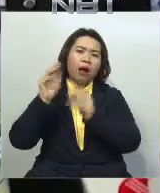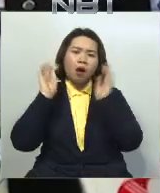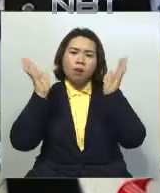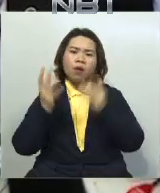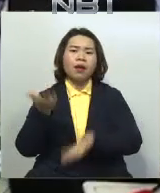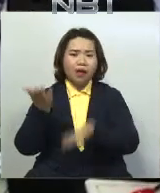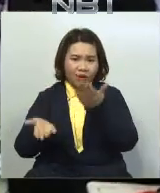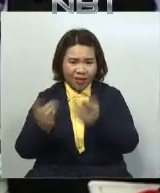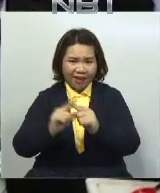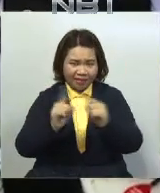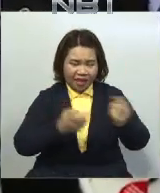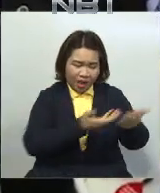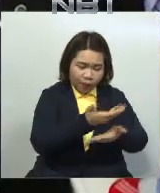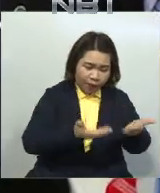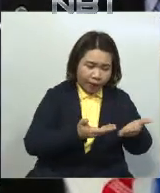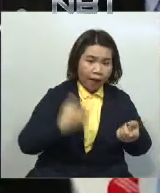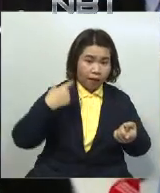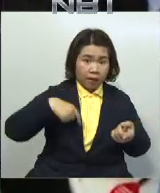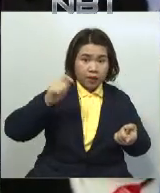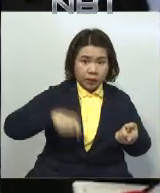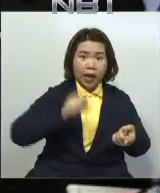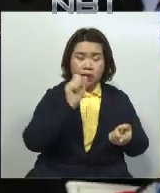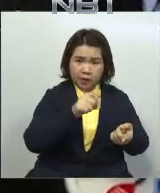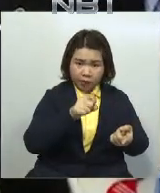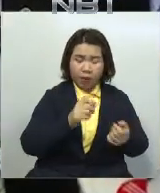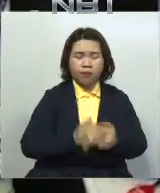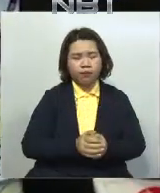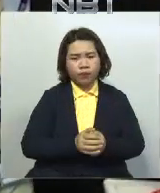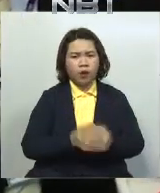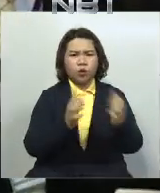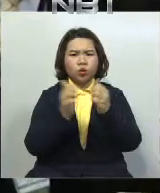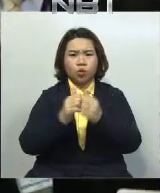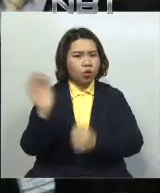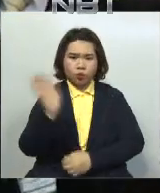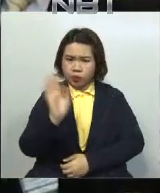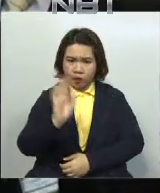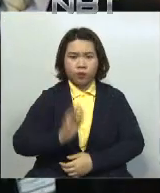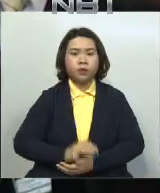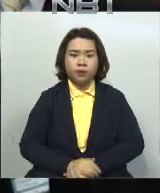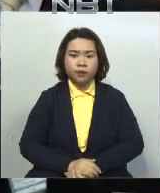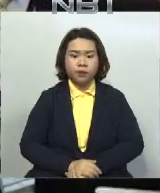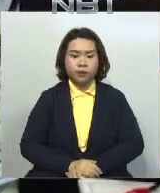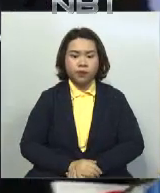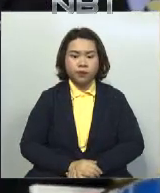ปแต่ขั้นตอนในการพิจารณาเป็นเรื่องของศาลใช่ไหมนะอย่าให้มันวุ่นวายมากกว่านี้เลย